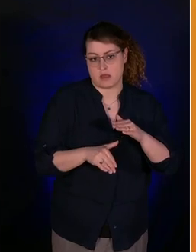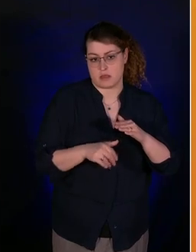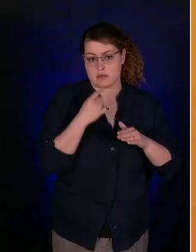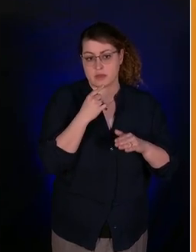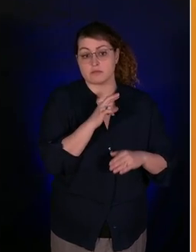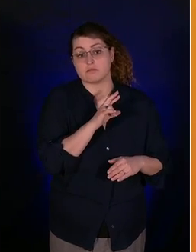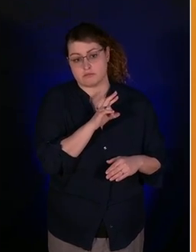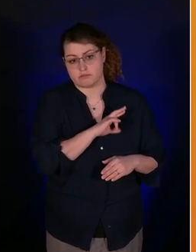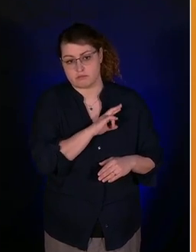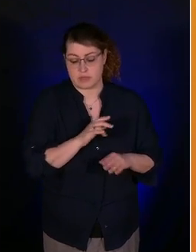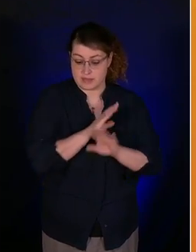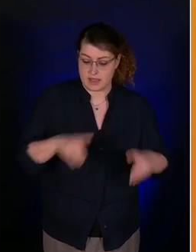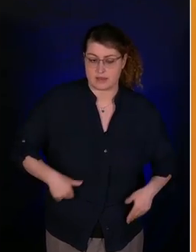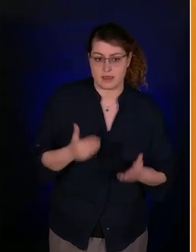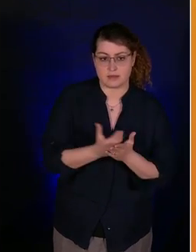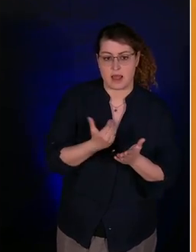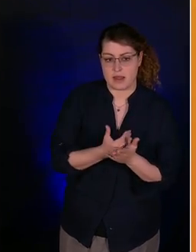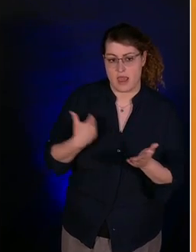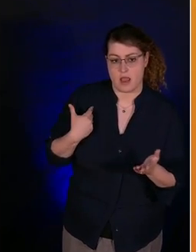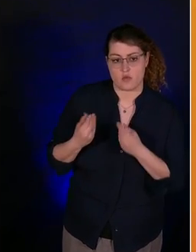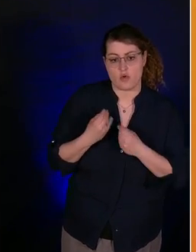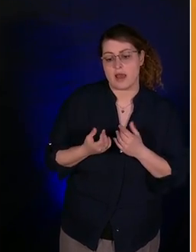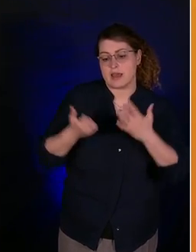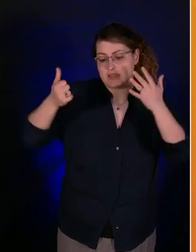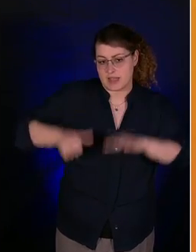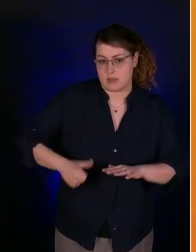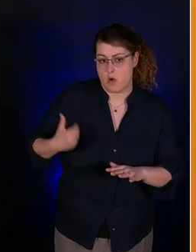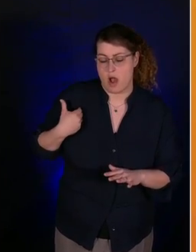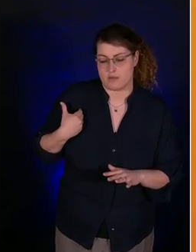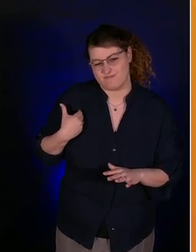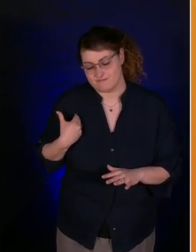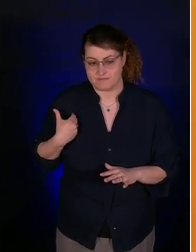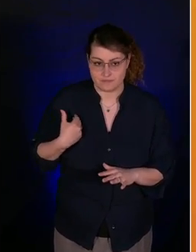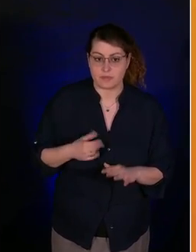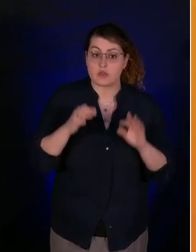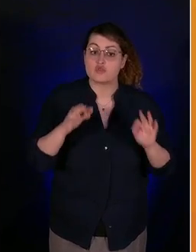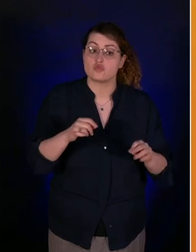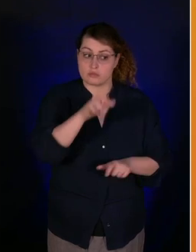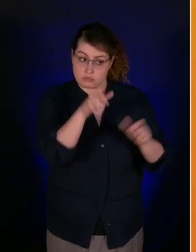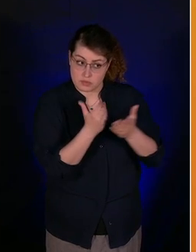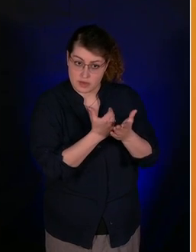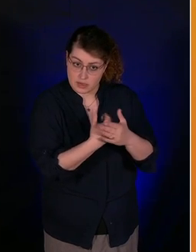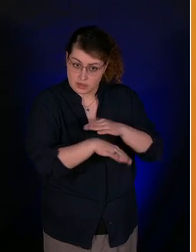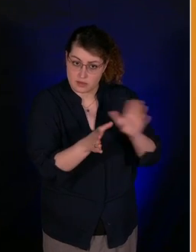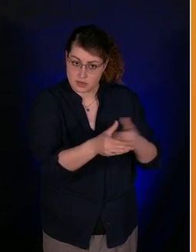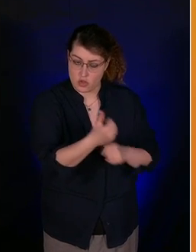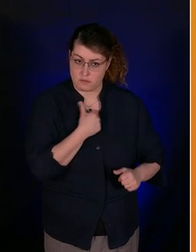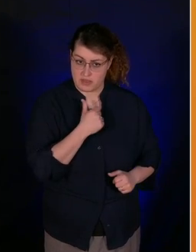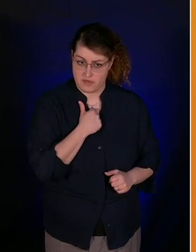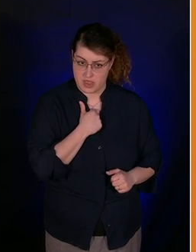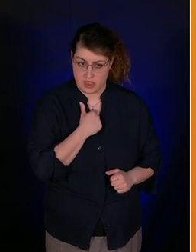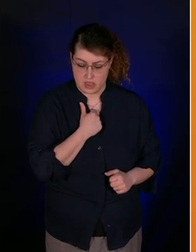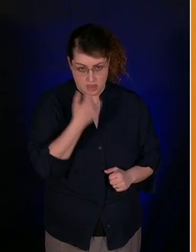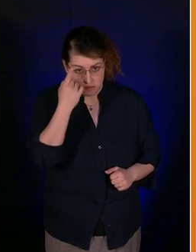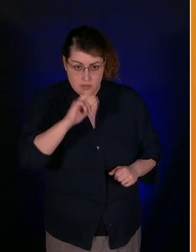la référence au dernier salaire ou celui des 6 derniers mois. Les règles applicables aux salariés du privé ne font pas référence au dernier